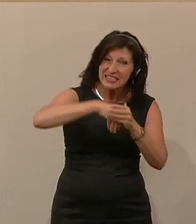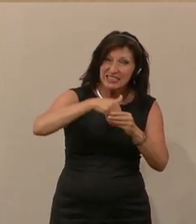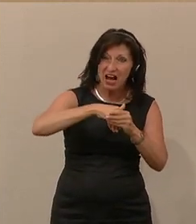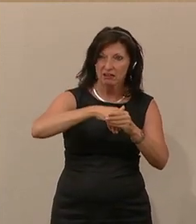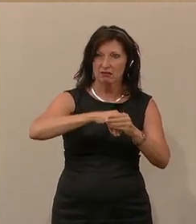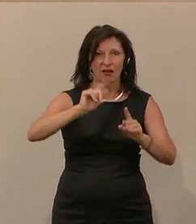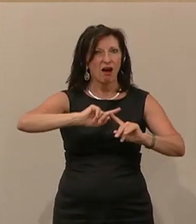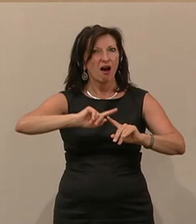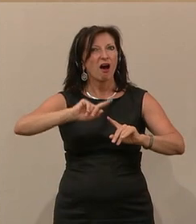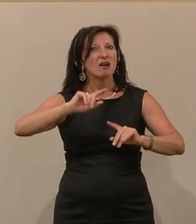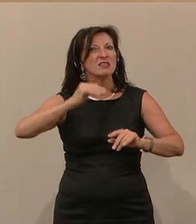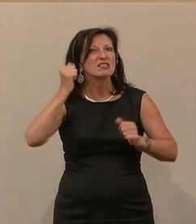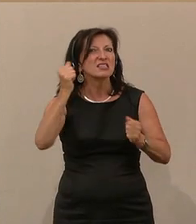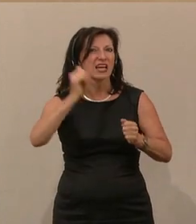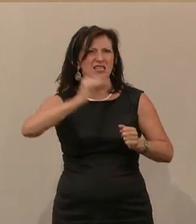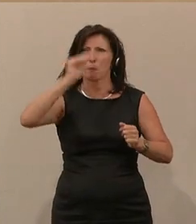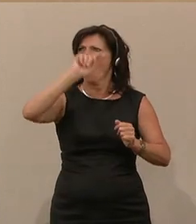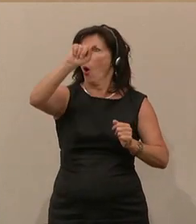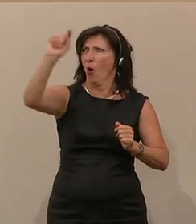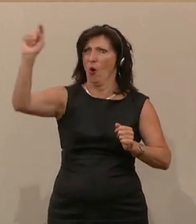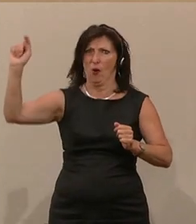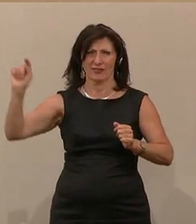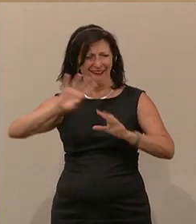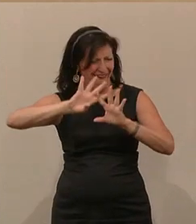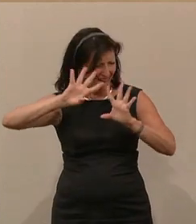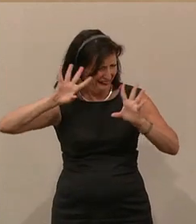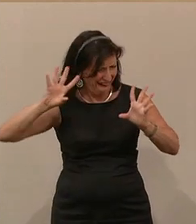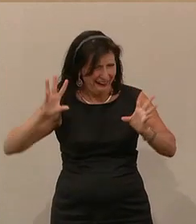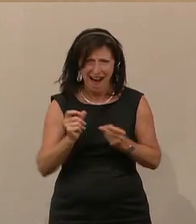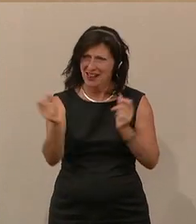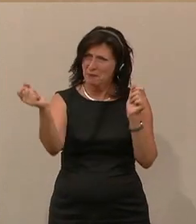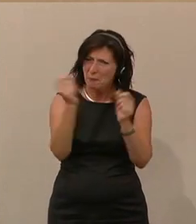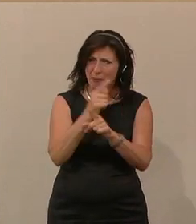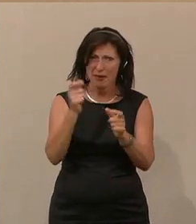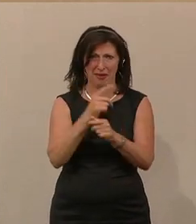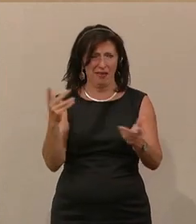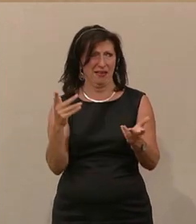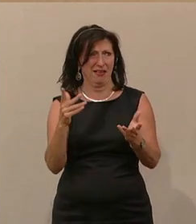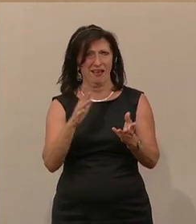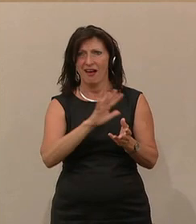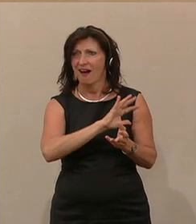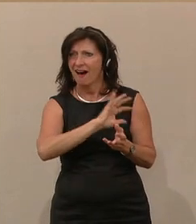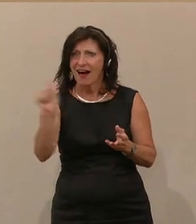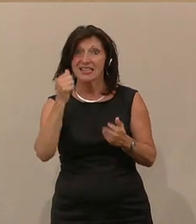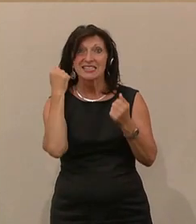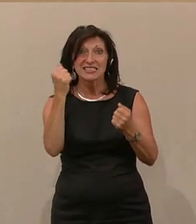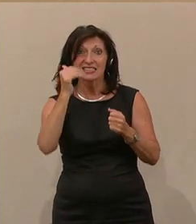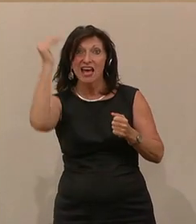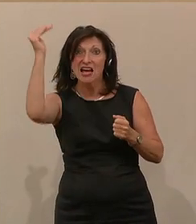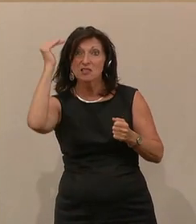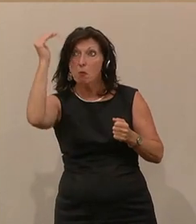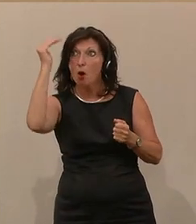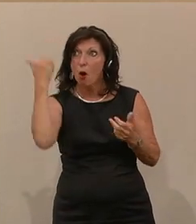befreundeten sicherheitsbehörde gesamte kommunikation die mit anderen befreundeten sicherheitsbehörden